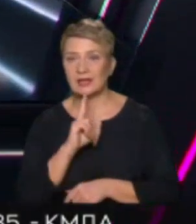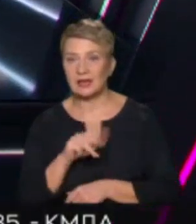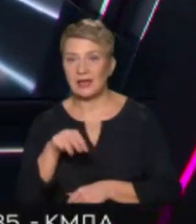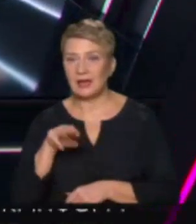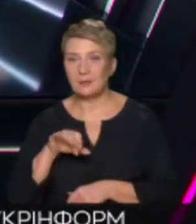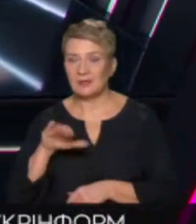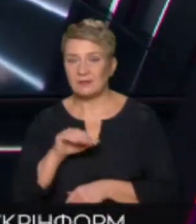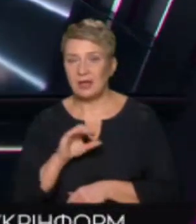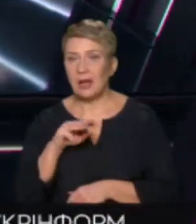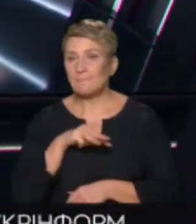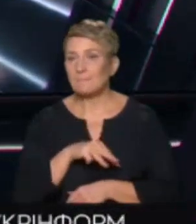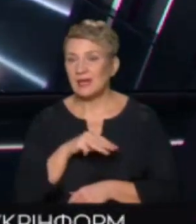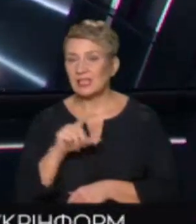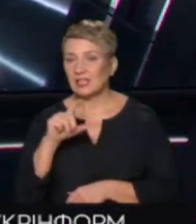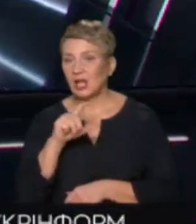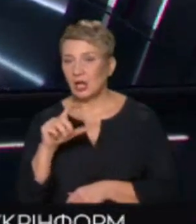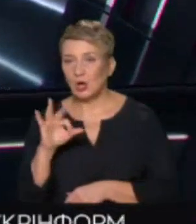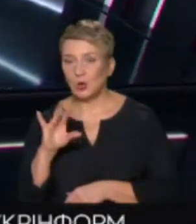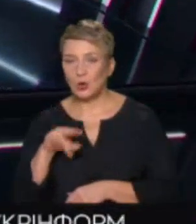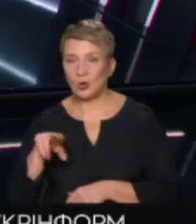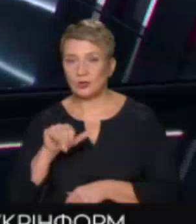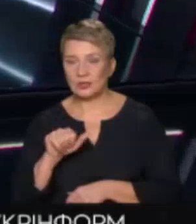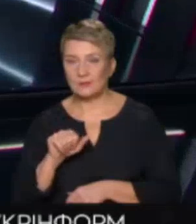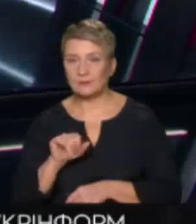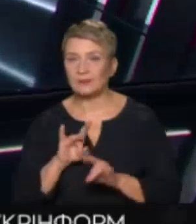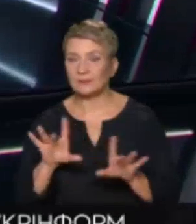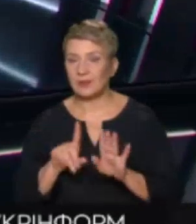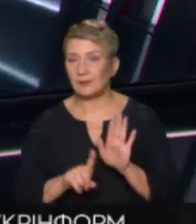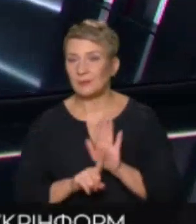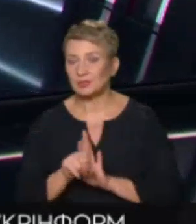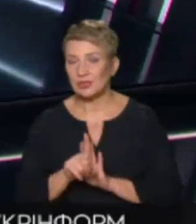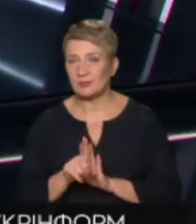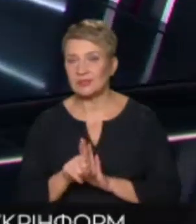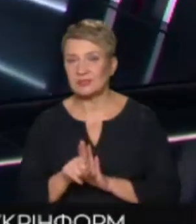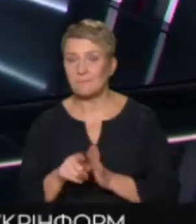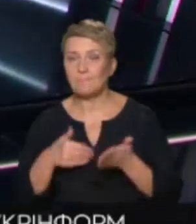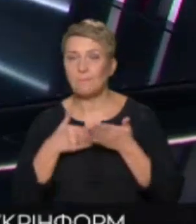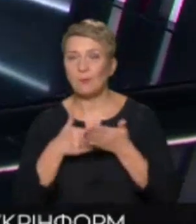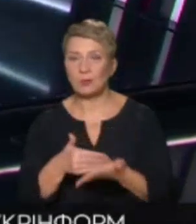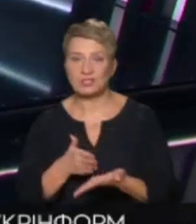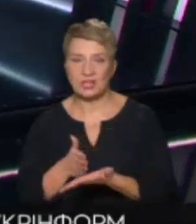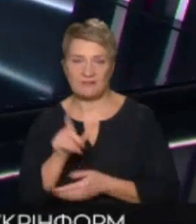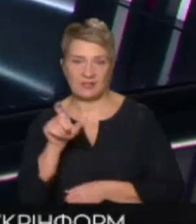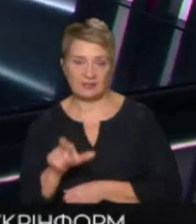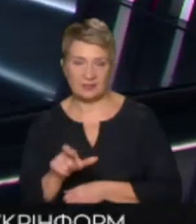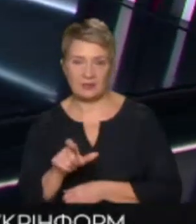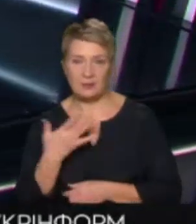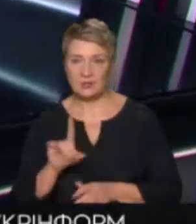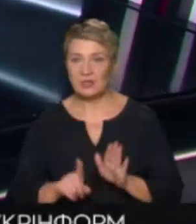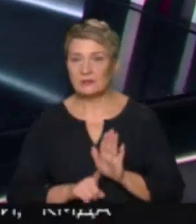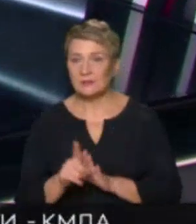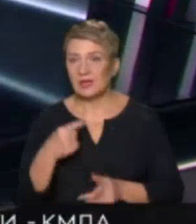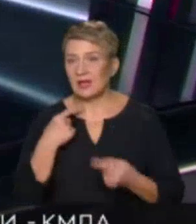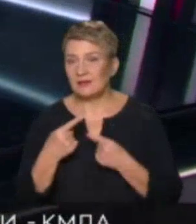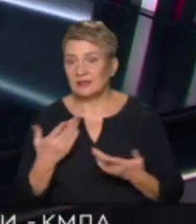дня. Доброго дня. А давайте от якраз помічника ветерана і почнемо. Ми вже про це говорили, от саме про те, що є